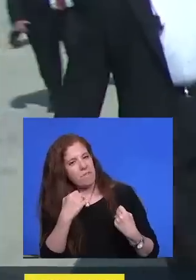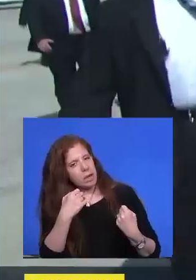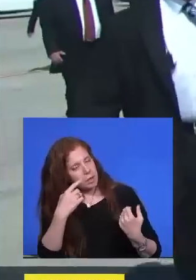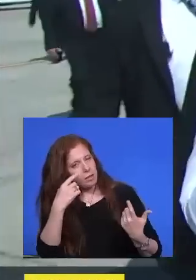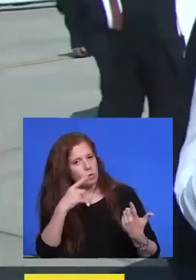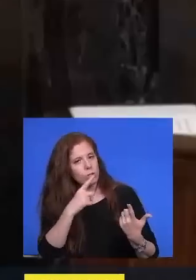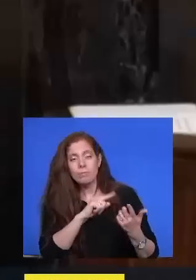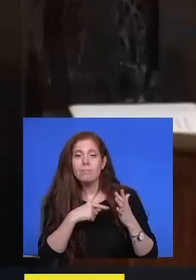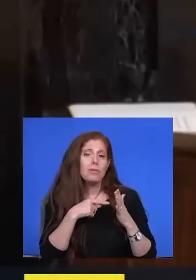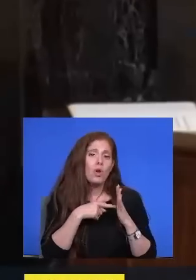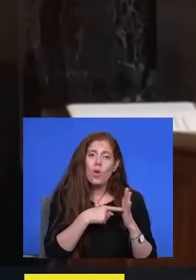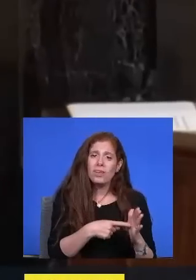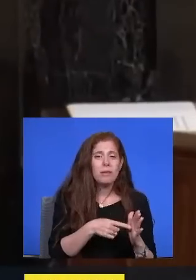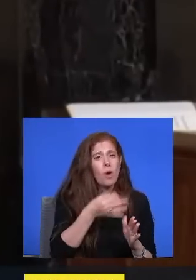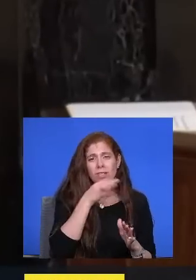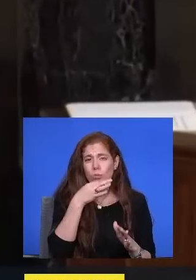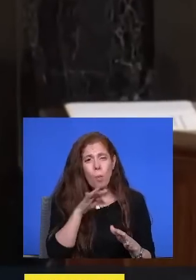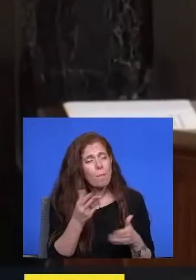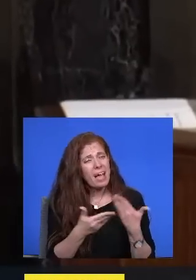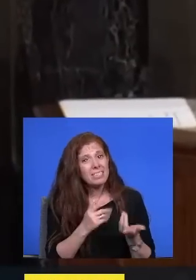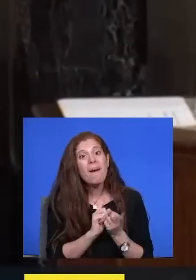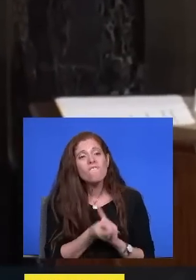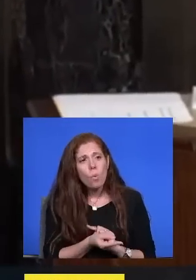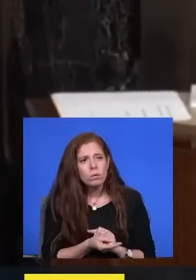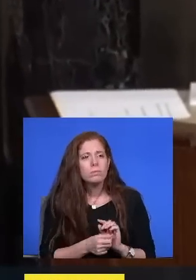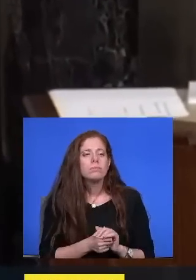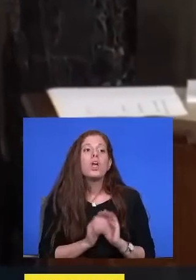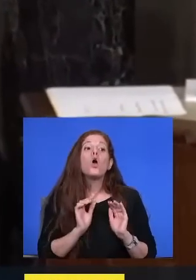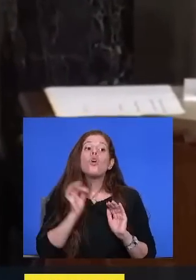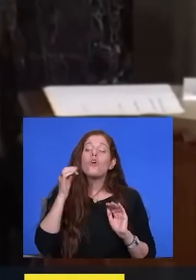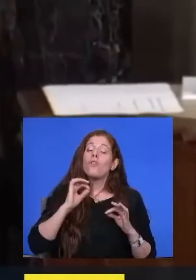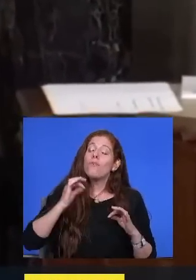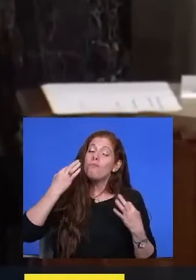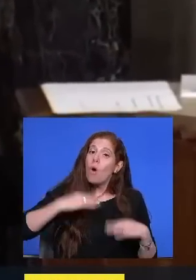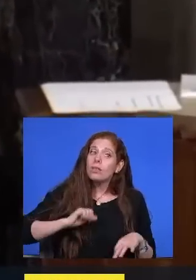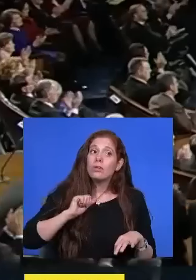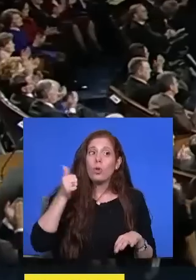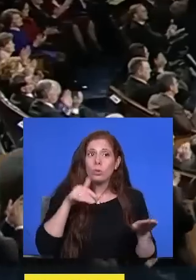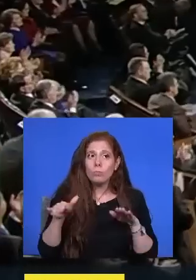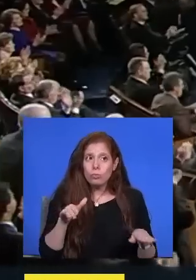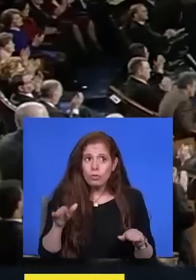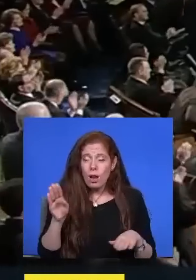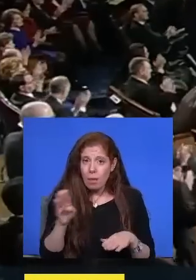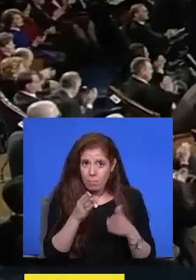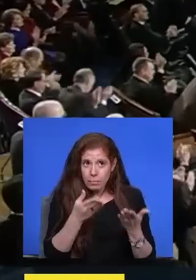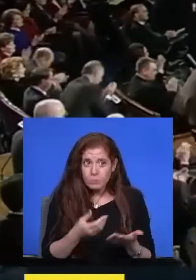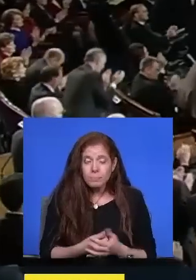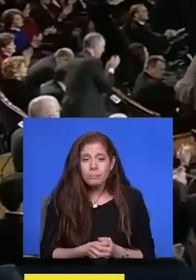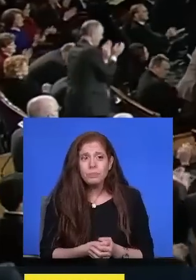ביחסים. להפך. The Prime Minister of Israel, His Excellency Benjamin Netanyahu.